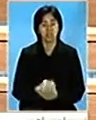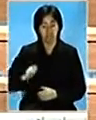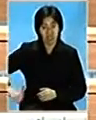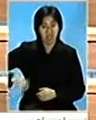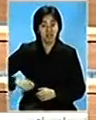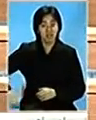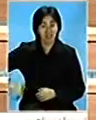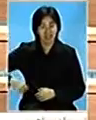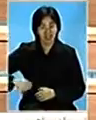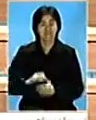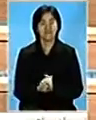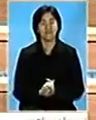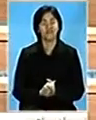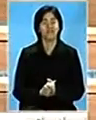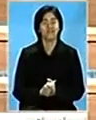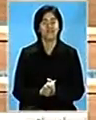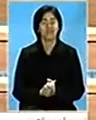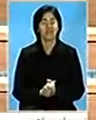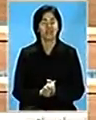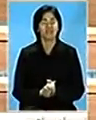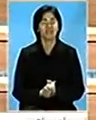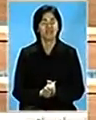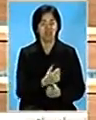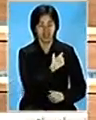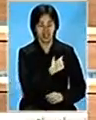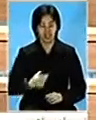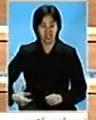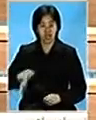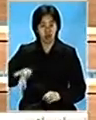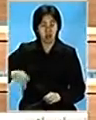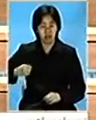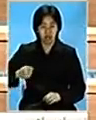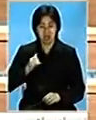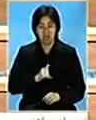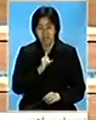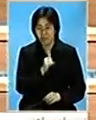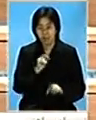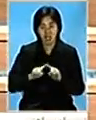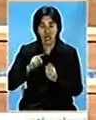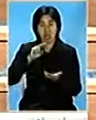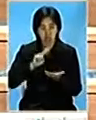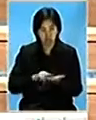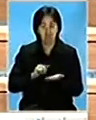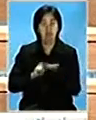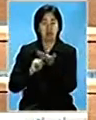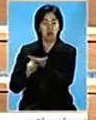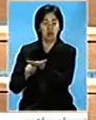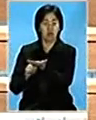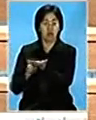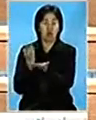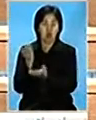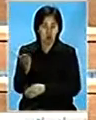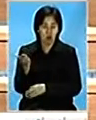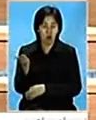นั้นกษัตริย์สีหนุจะไปไหนต้องทำหนังสือขออนุญาตจากอั